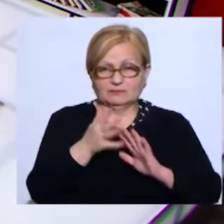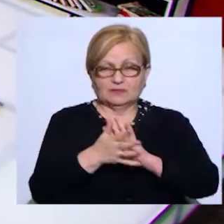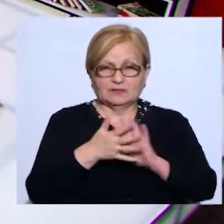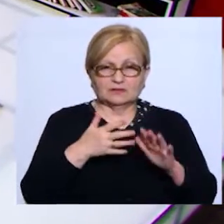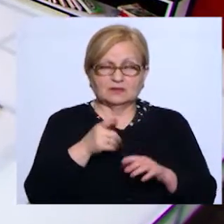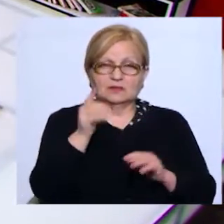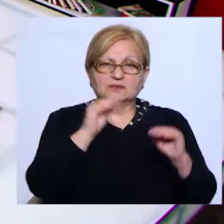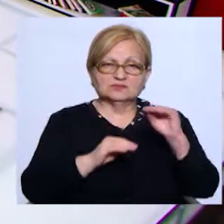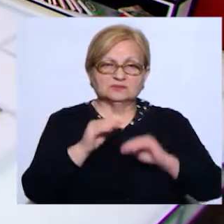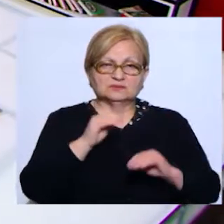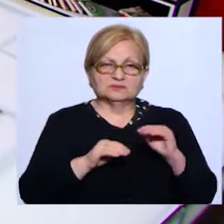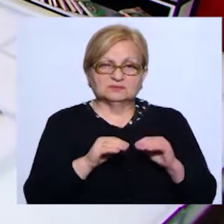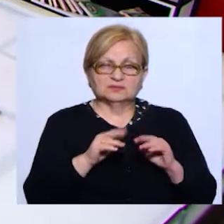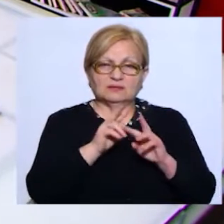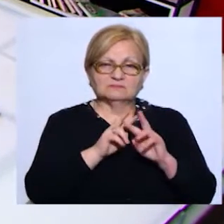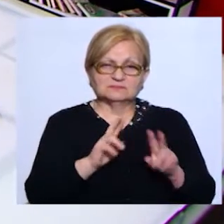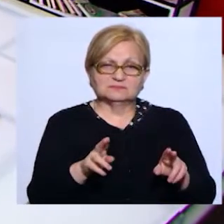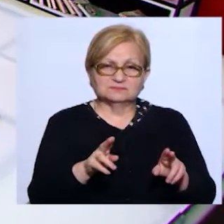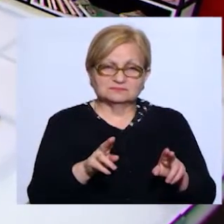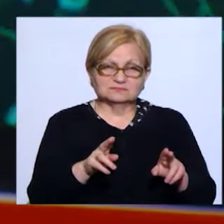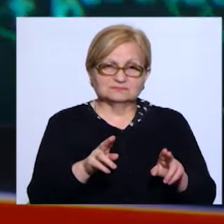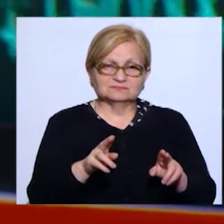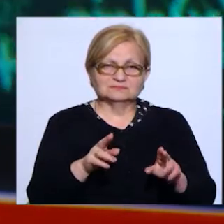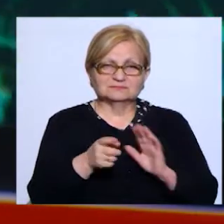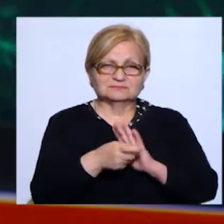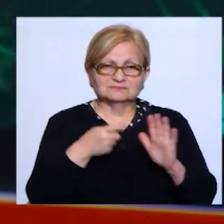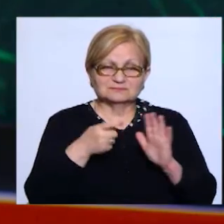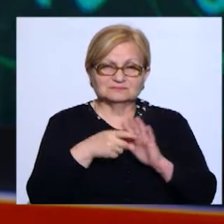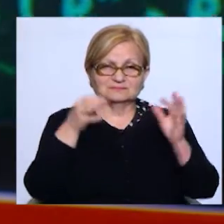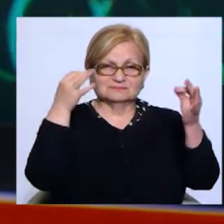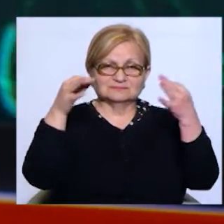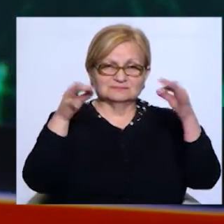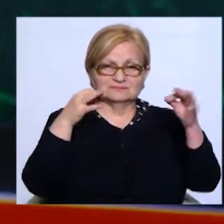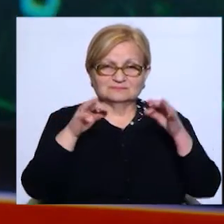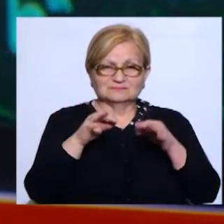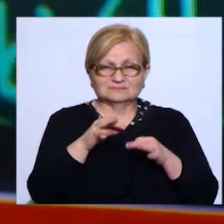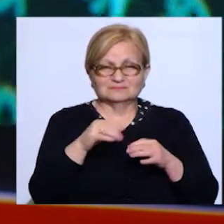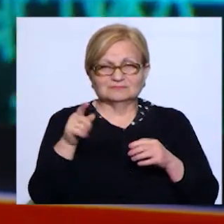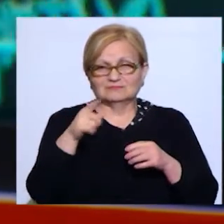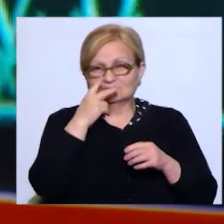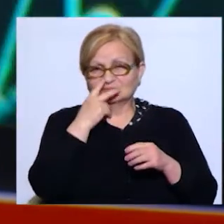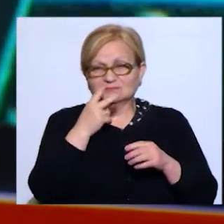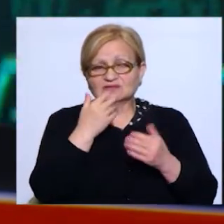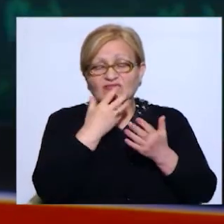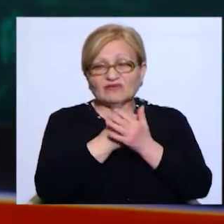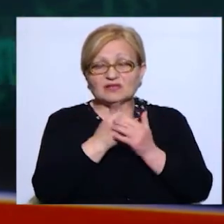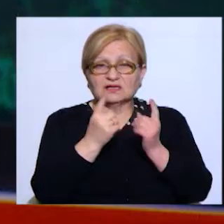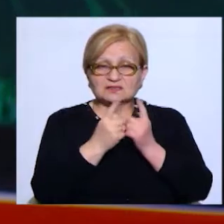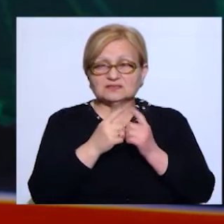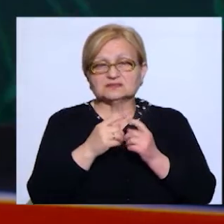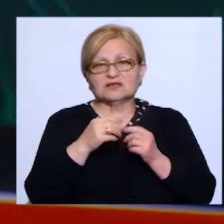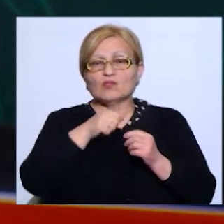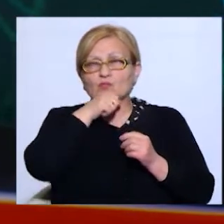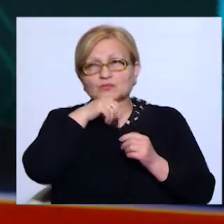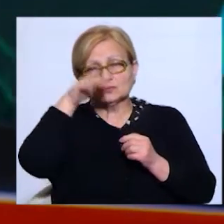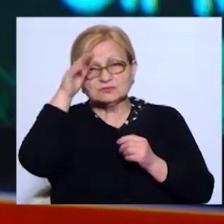შეადგინეთ, აბა მოდით, ესეთი მსგავსი ტიპის გამოკითხვის ფურცელი. გამოკითხეთ თქვენი კლასელები, პარალელ კლასელები, ერთი კლასით მაღლა და ერთი კლასით დაბლა